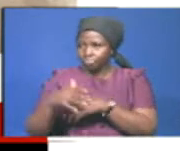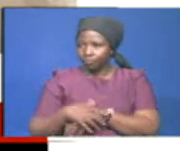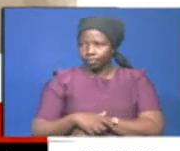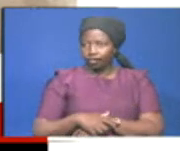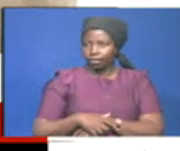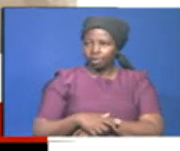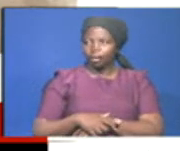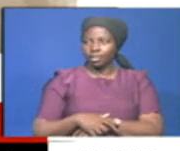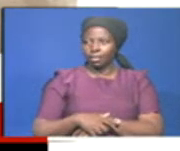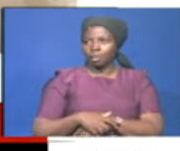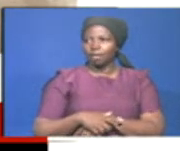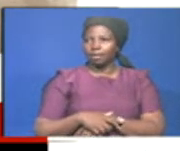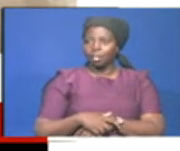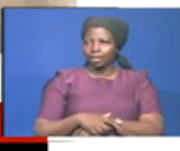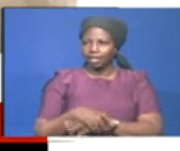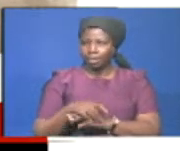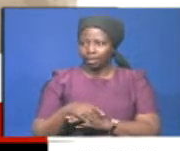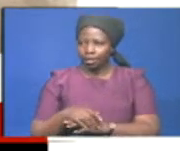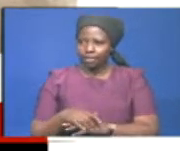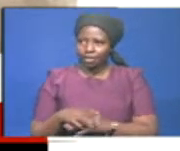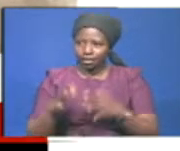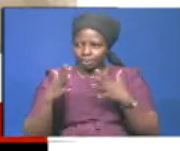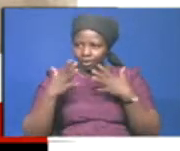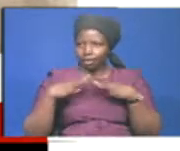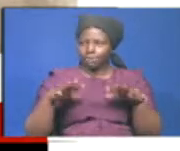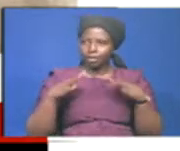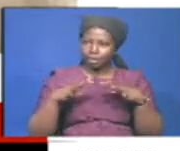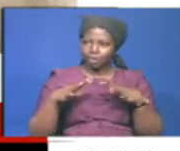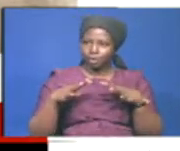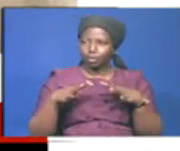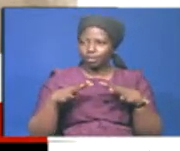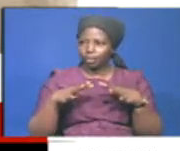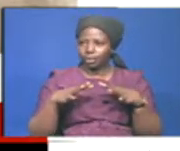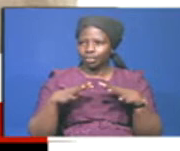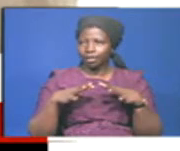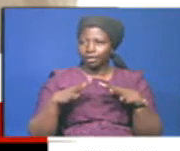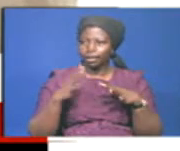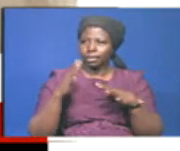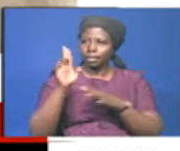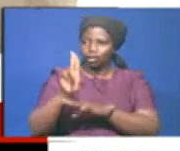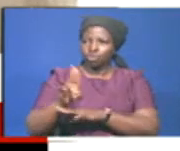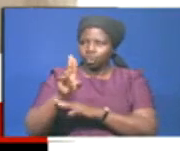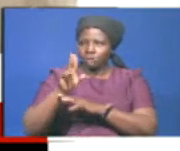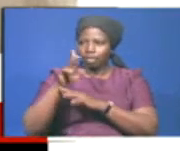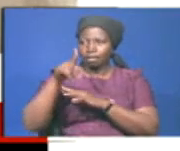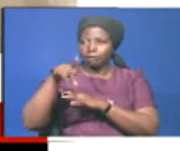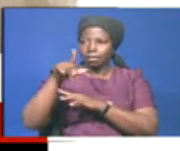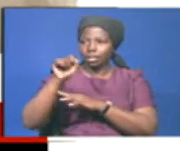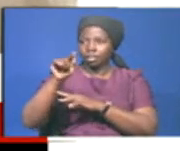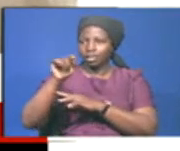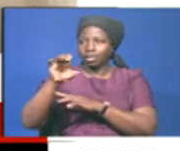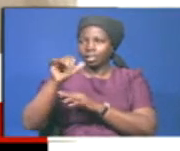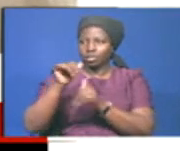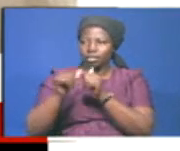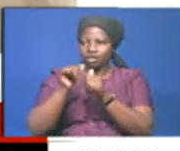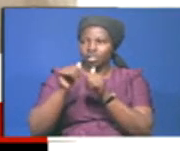watu bado wanatumia ile plastiki ambayo imekataliwa. Na